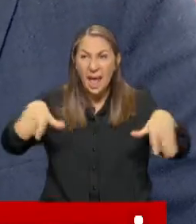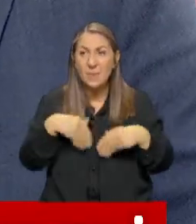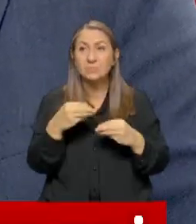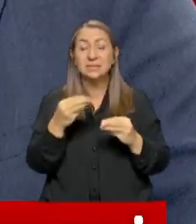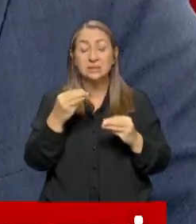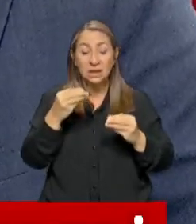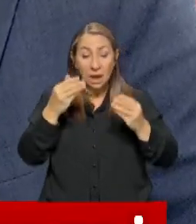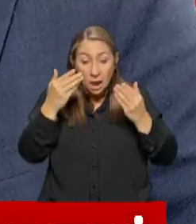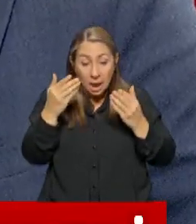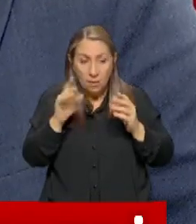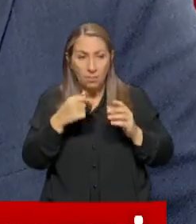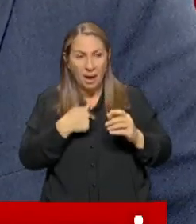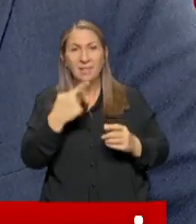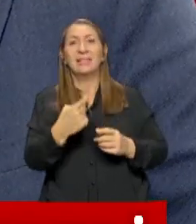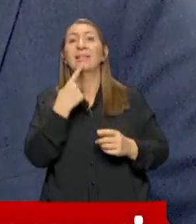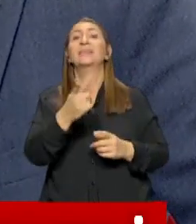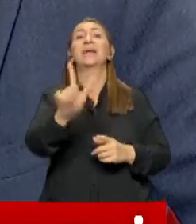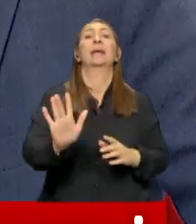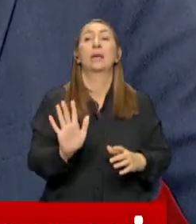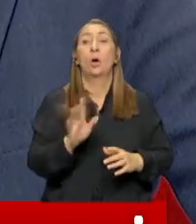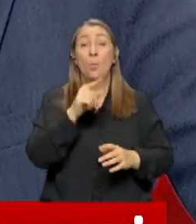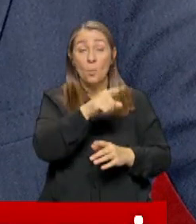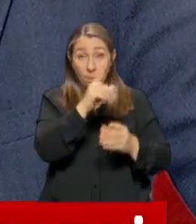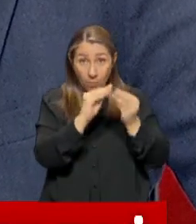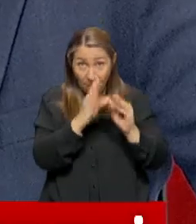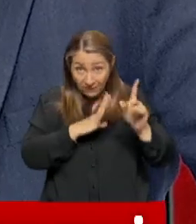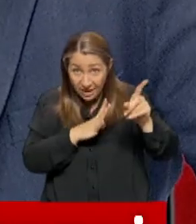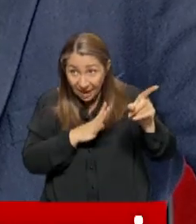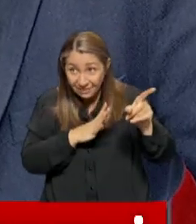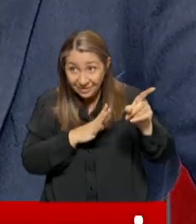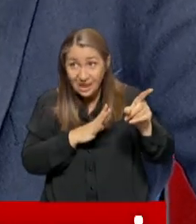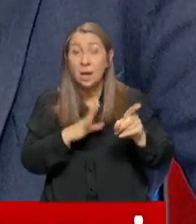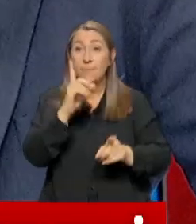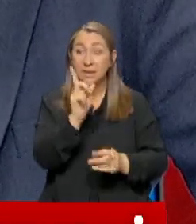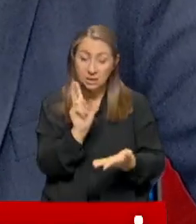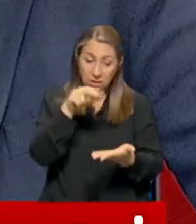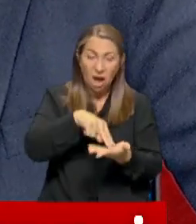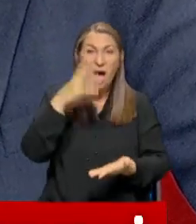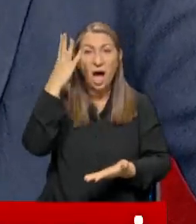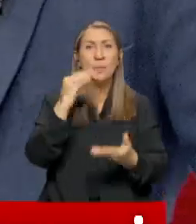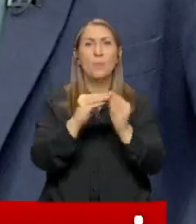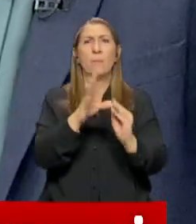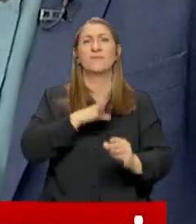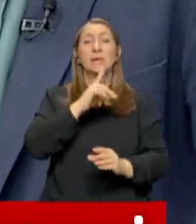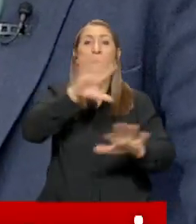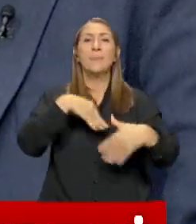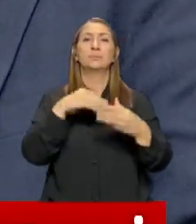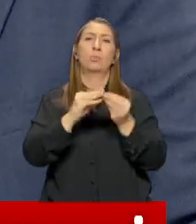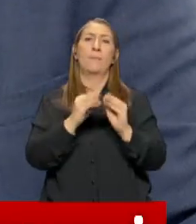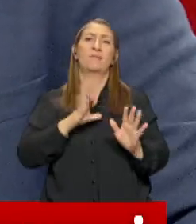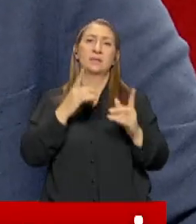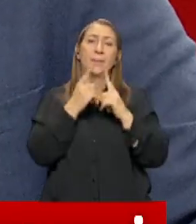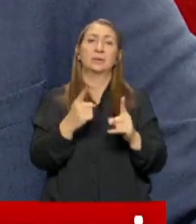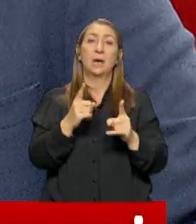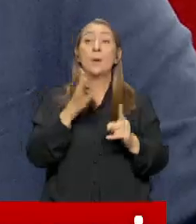üstüne alması gerekir ortada böyle bir sorun varken biri çıkıp anlama özürlü diyorsa hepimizin üstüne alınması gerekir